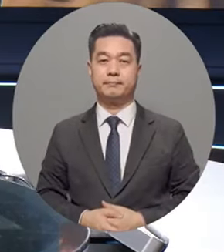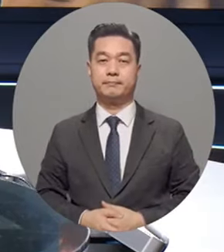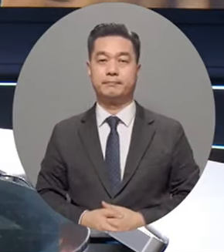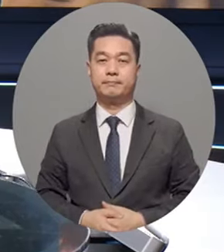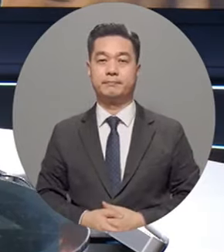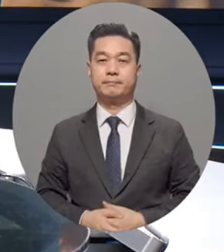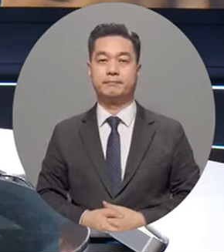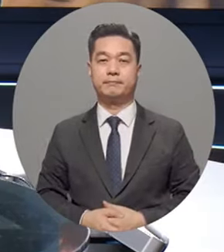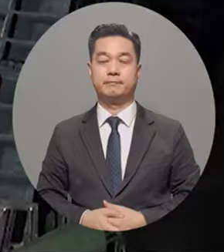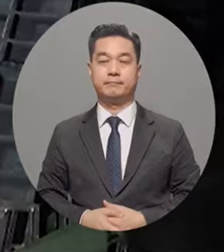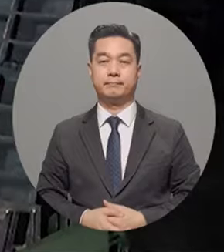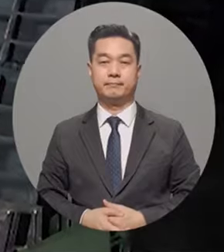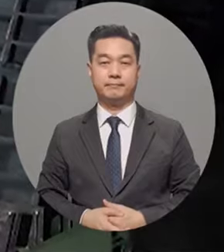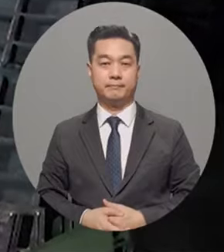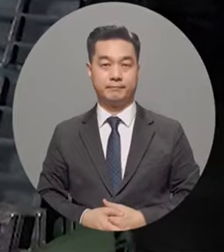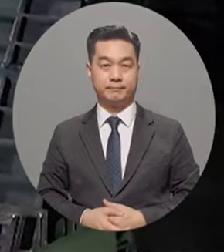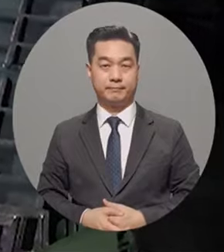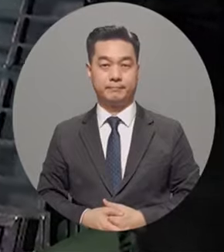전해드립니다.